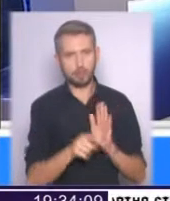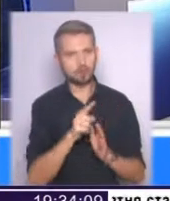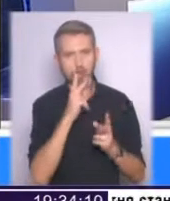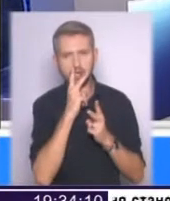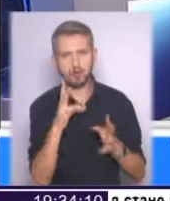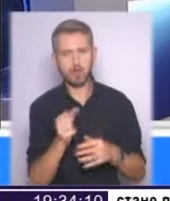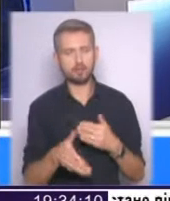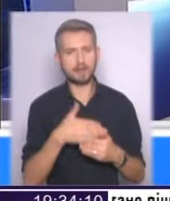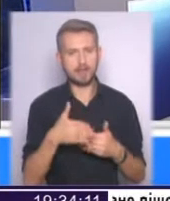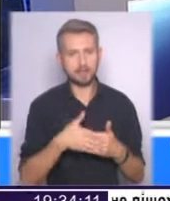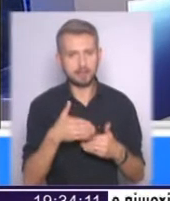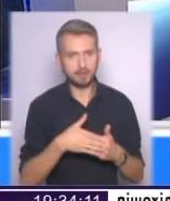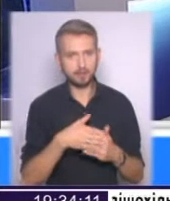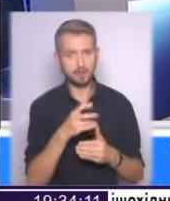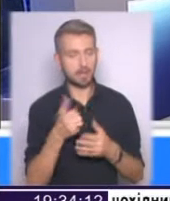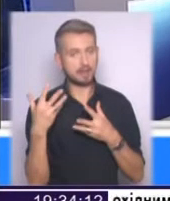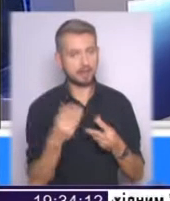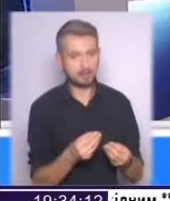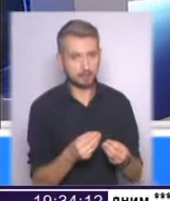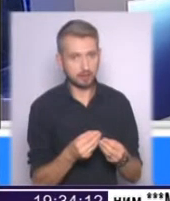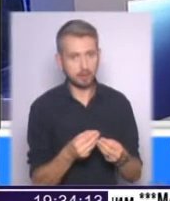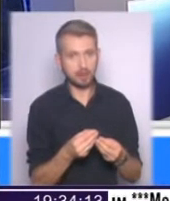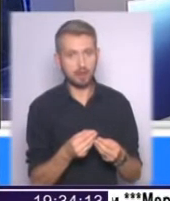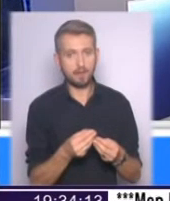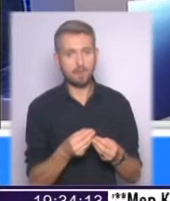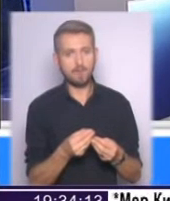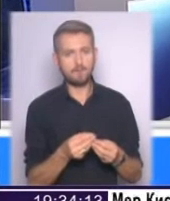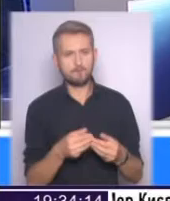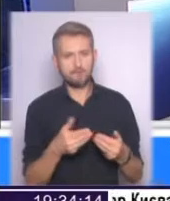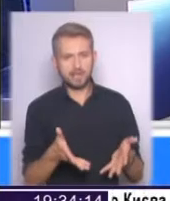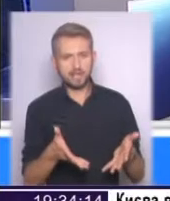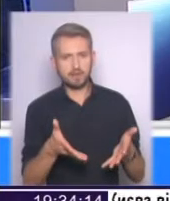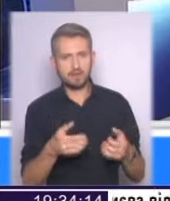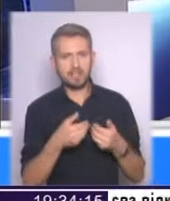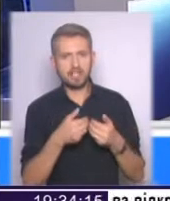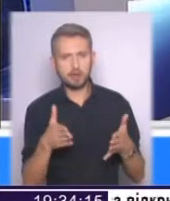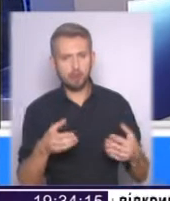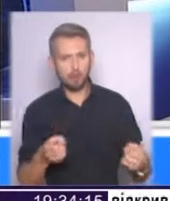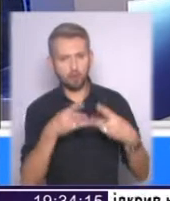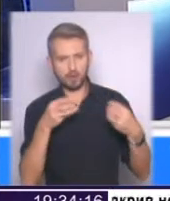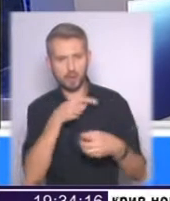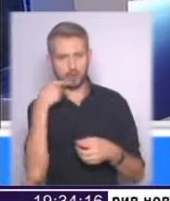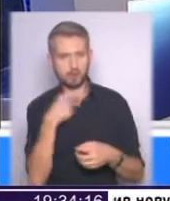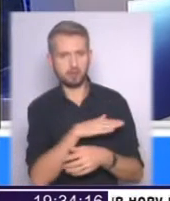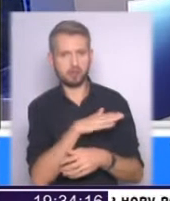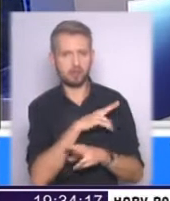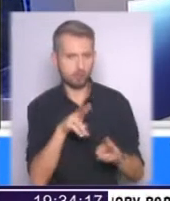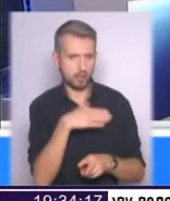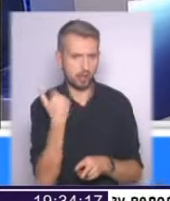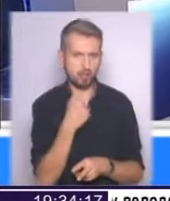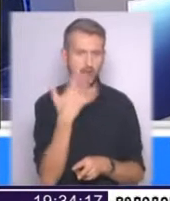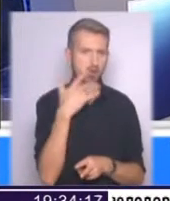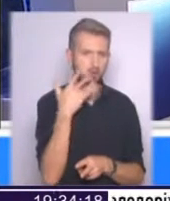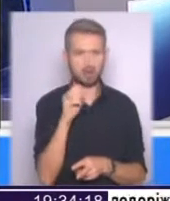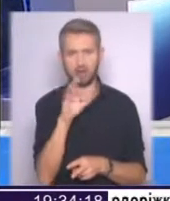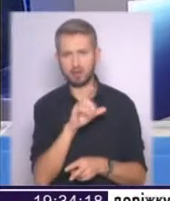на санкції, на тиск, відкритої конфронтації, ескалації з Росією не хоче ніхто. Ні Сполучені Штати, ні ЄС. От,